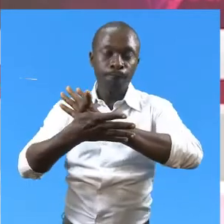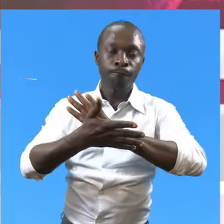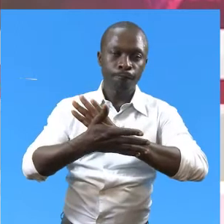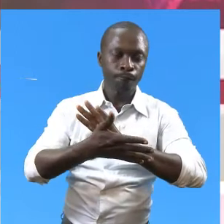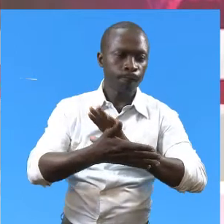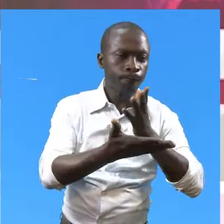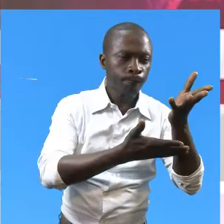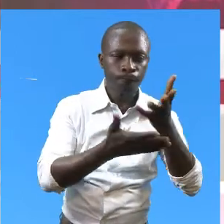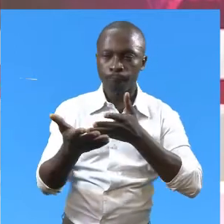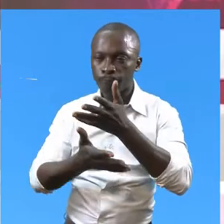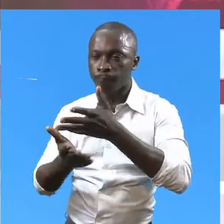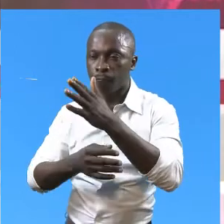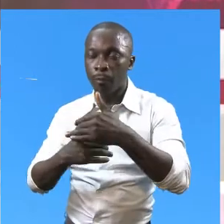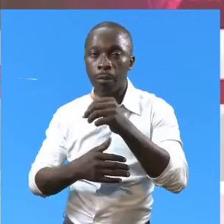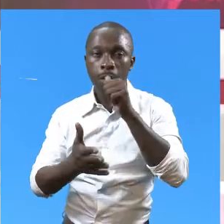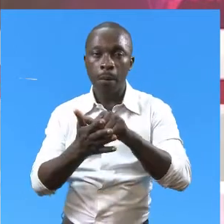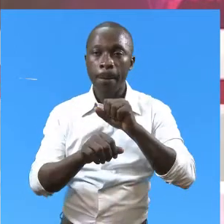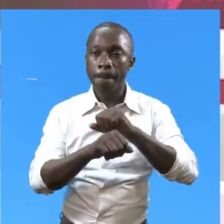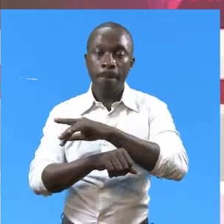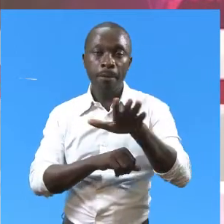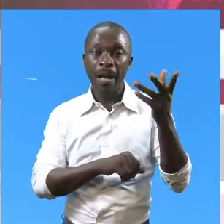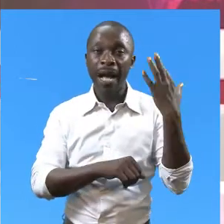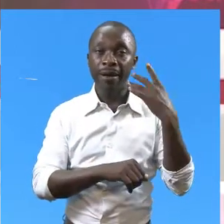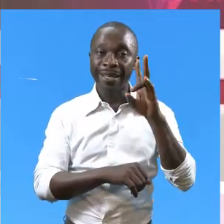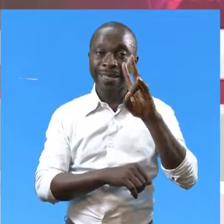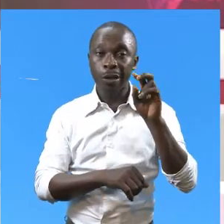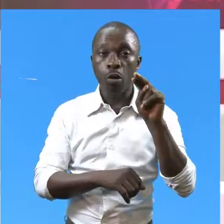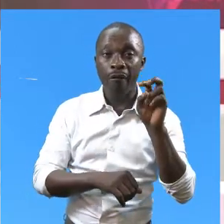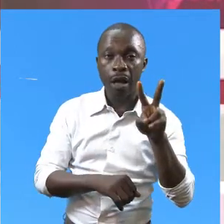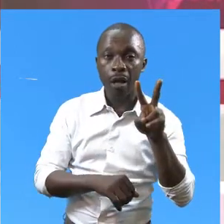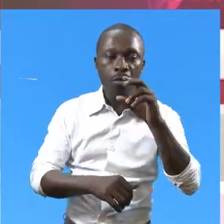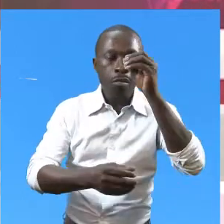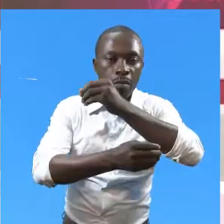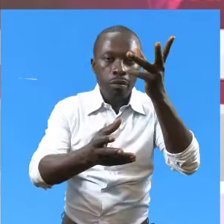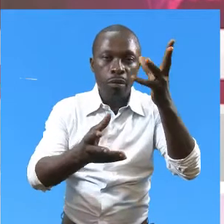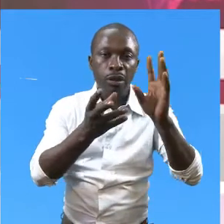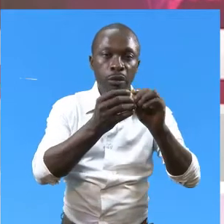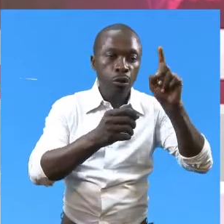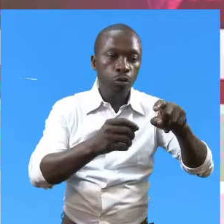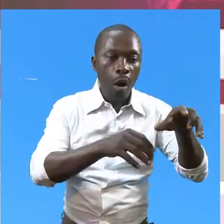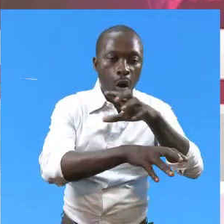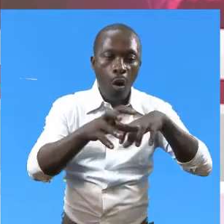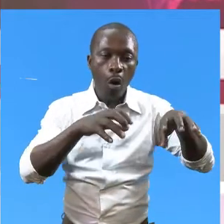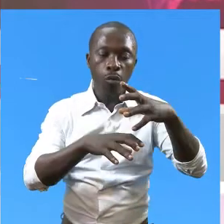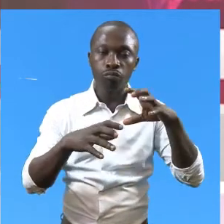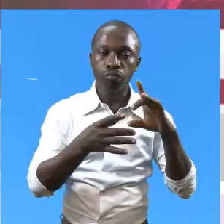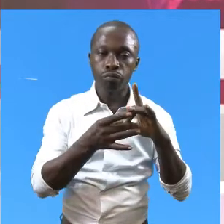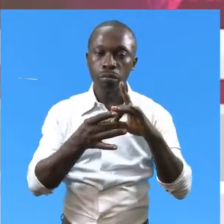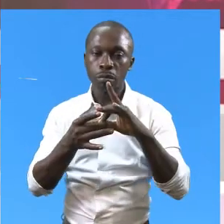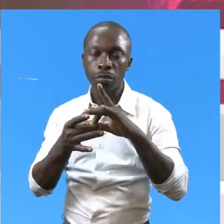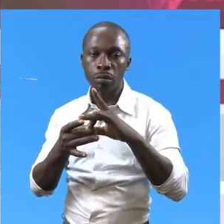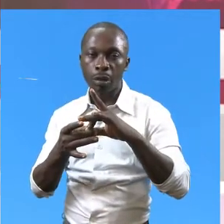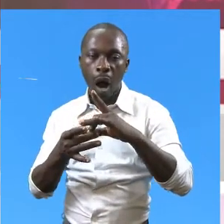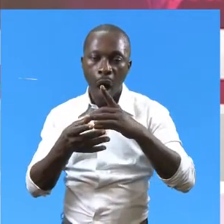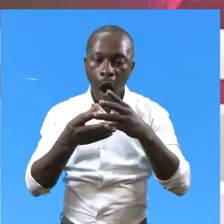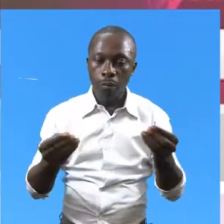publique par la FIFA dans une correspondance du 7 novembre 2020 adressée au secrétaire général de la Fédération